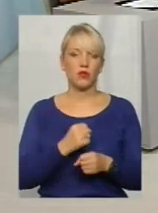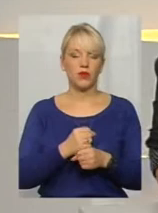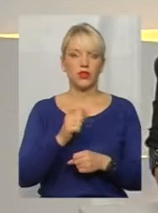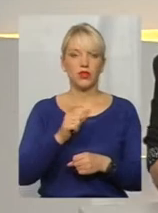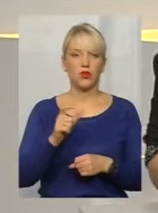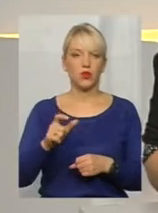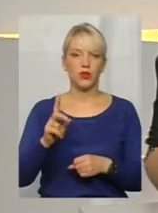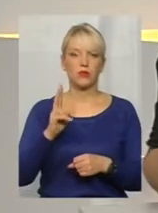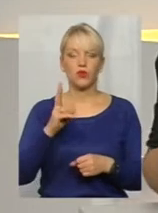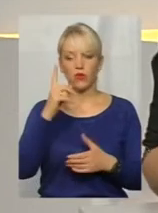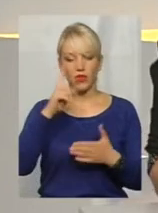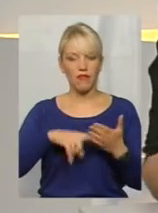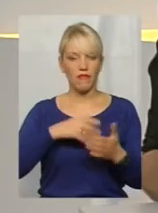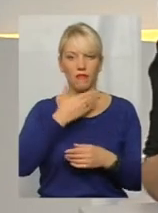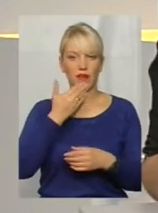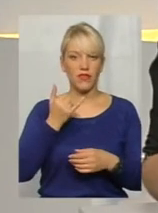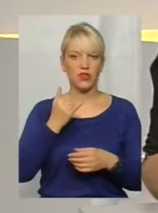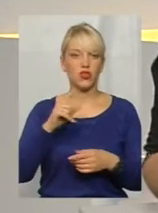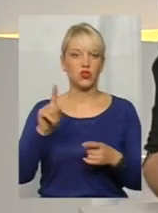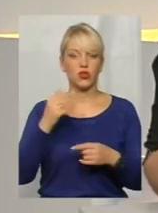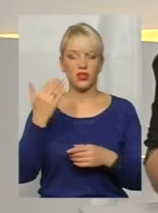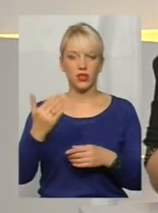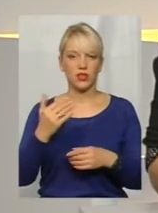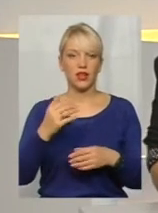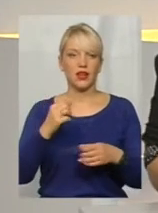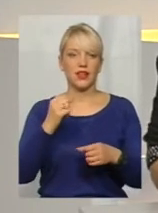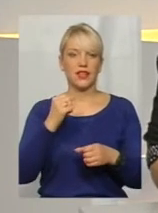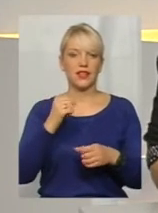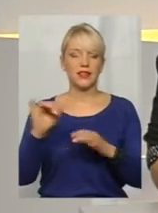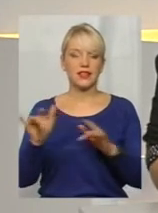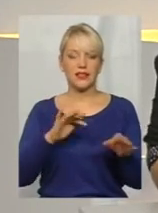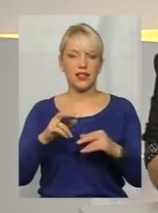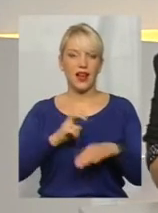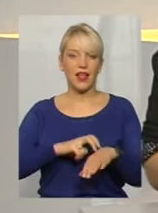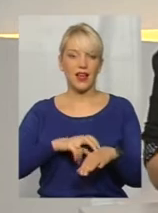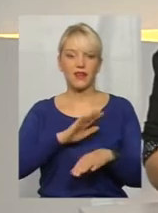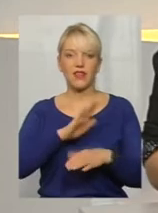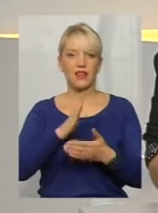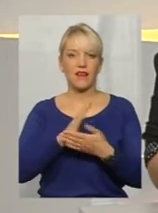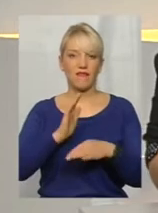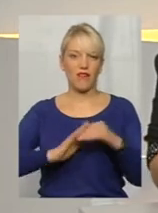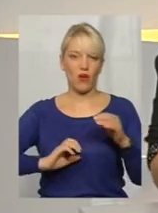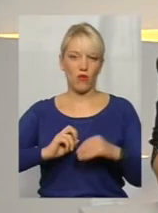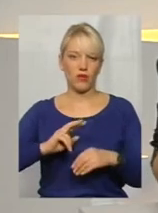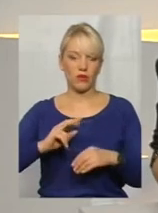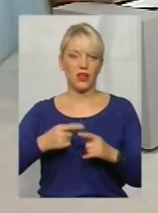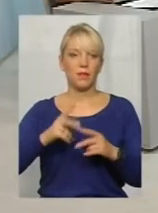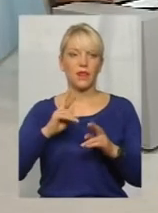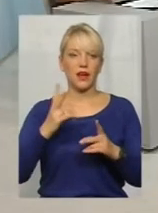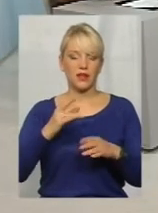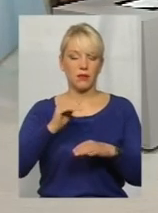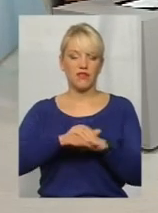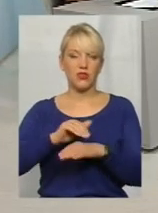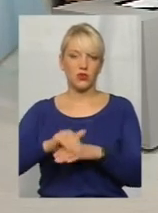які не впевнені, що дії лікаря є фаховими, так? Як потрібно фіксувати і в який